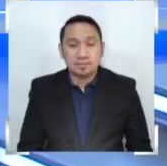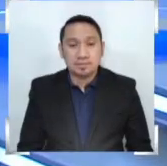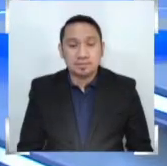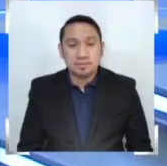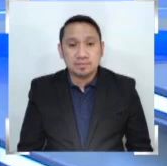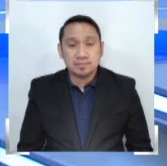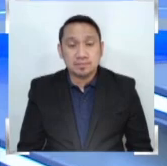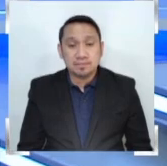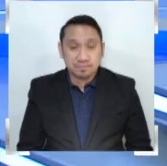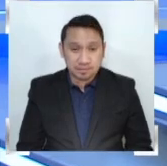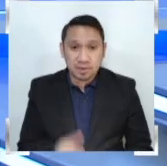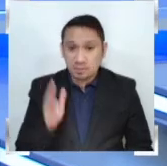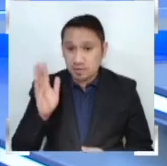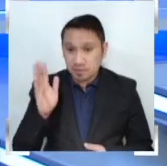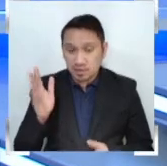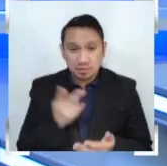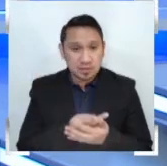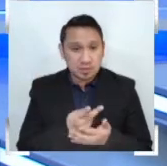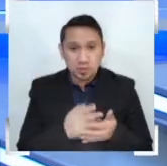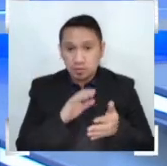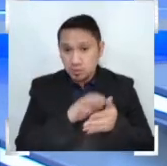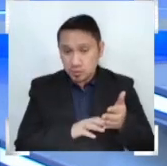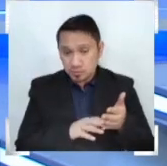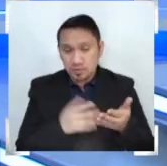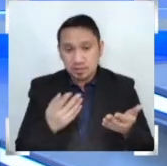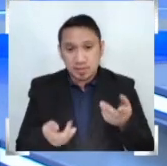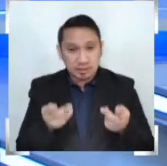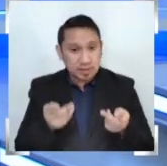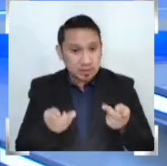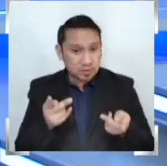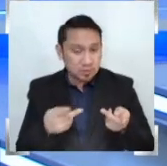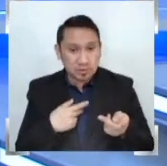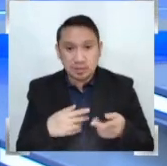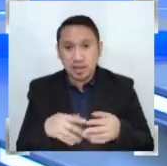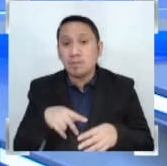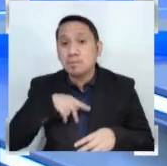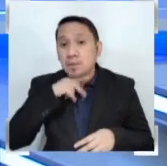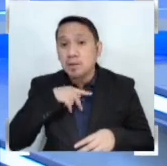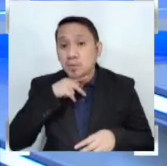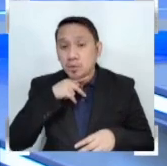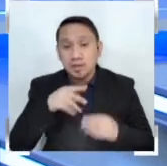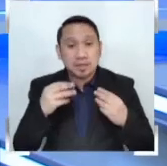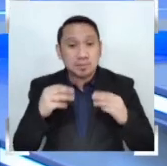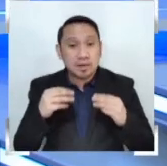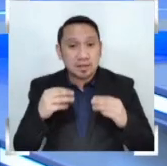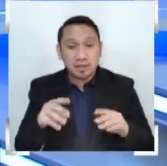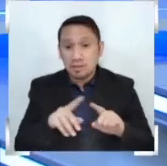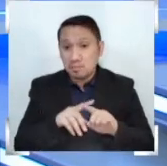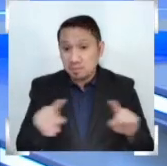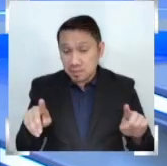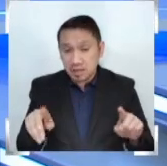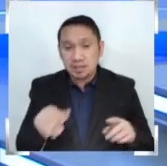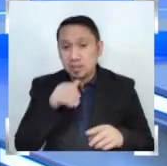Nasa 50 piso na ang ibinaba ng presyo ng kada kilo ng karneng baboy sa ilang palengke sa Metro Manila. Pero para sa samang industriya ng